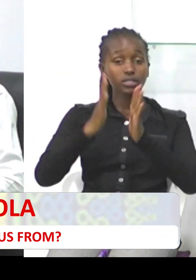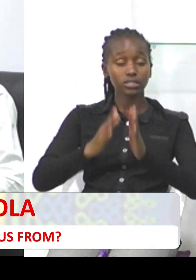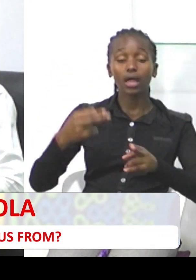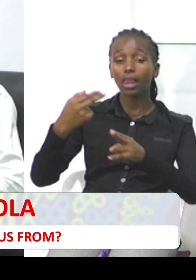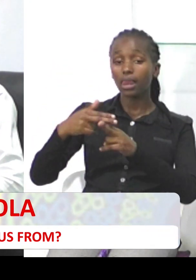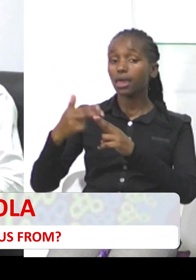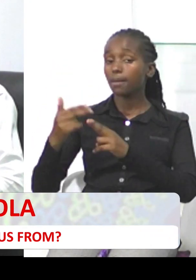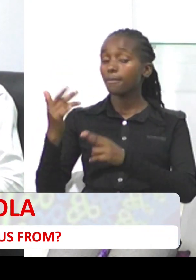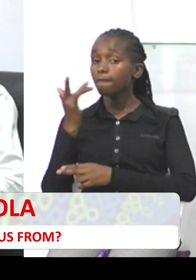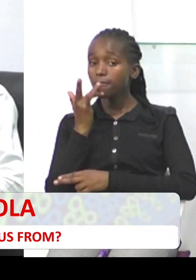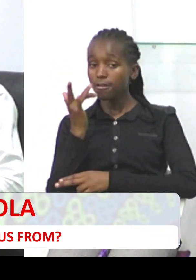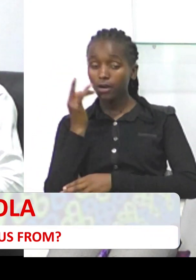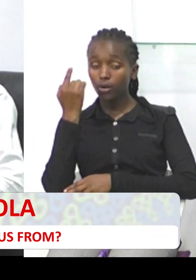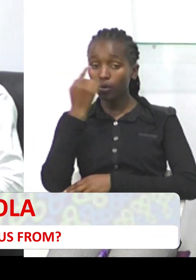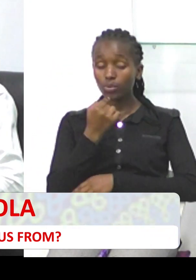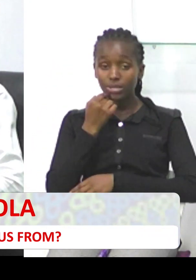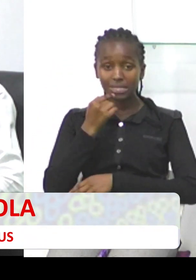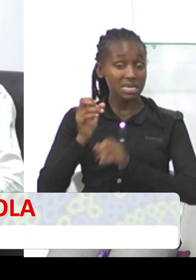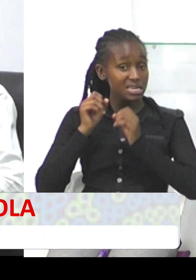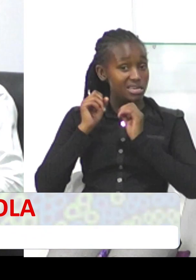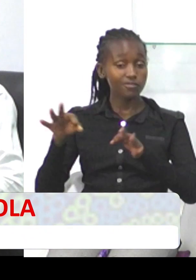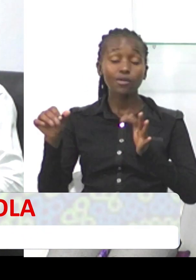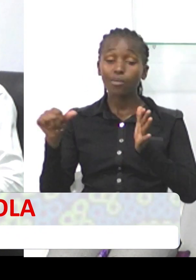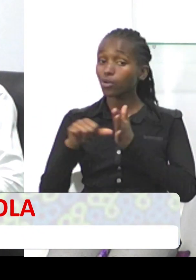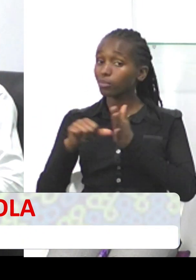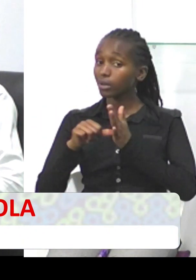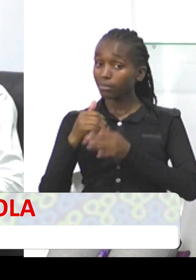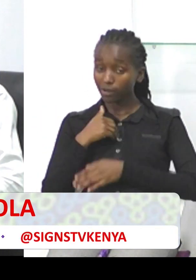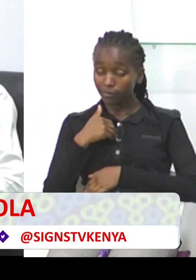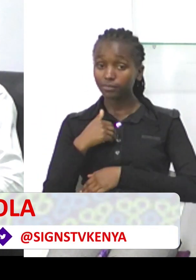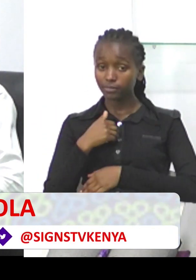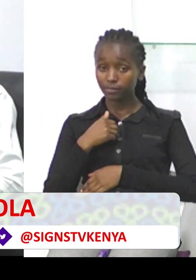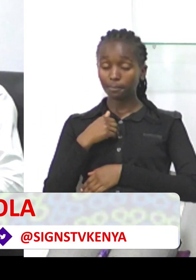kwamba lazima ukiwa na shida